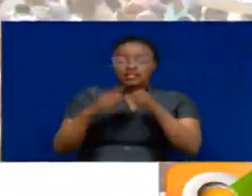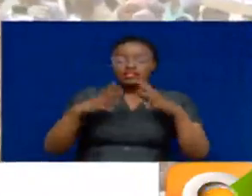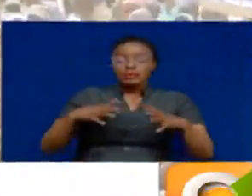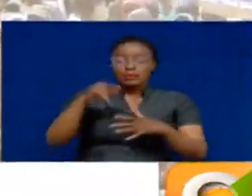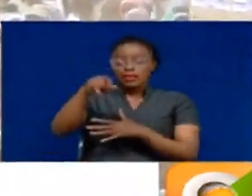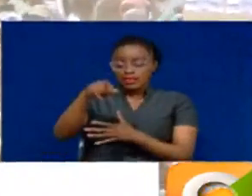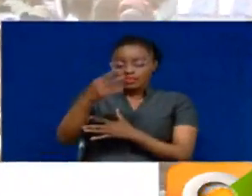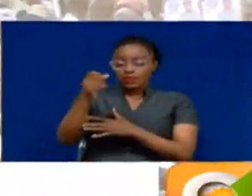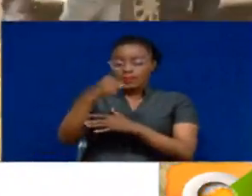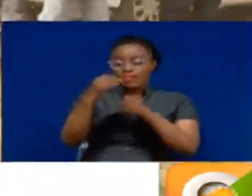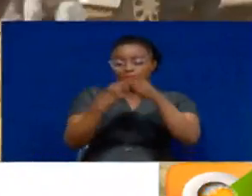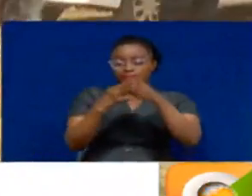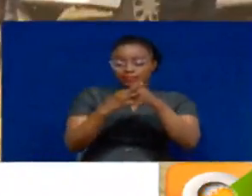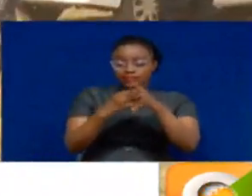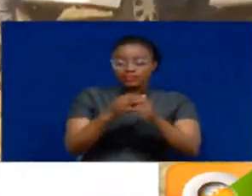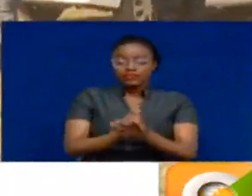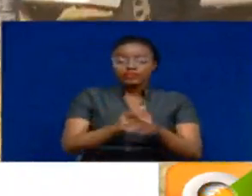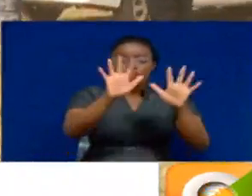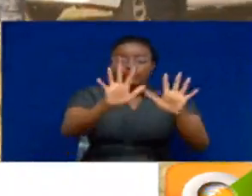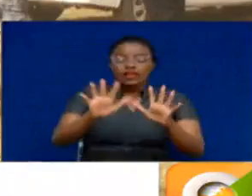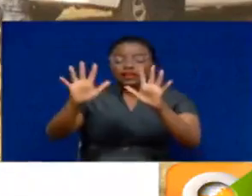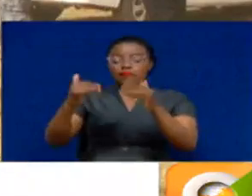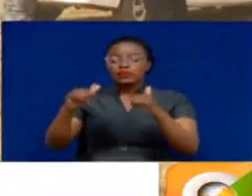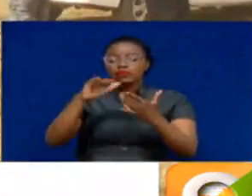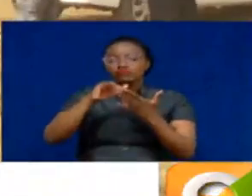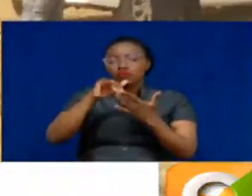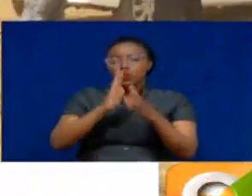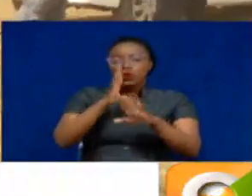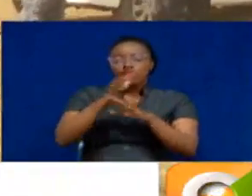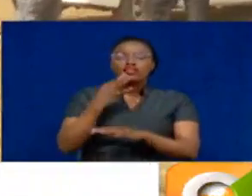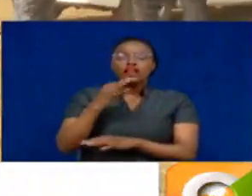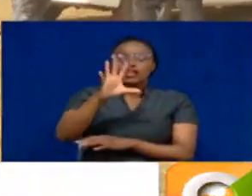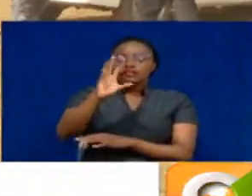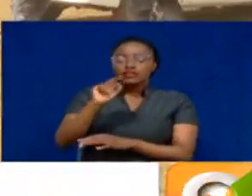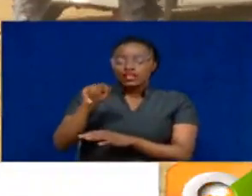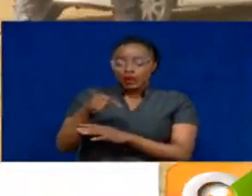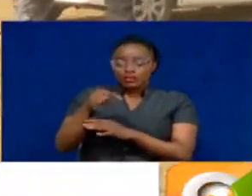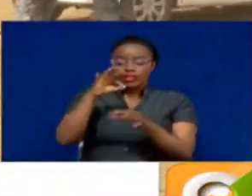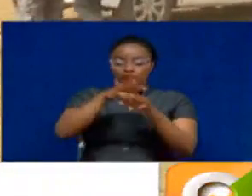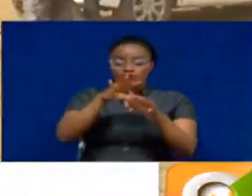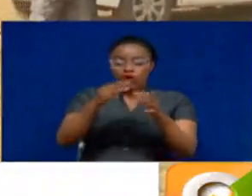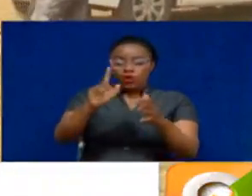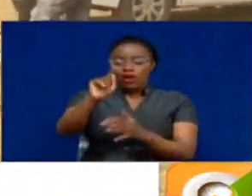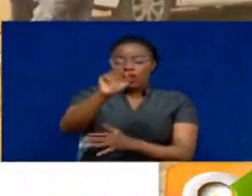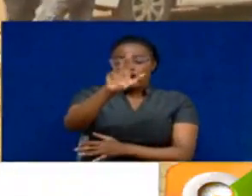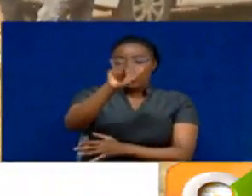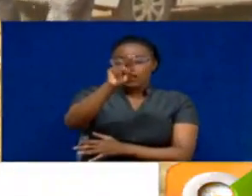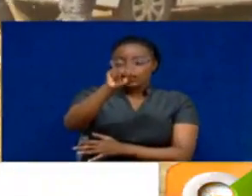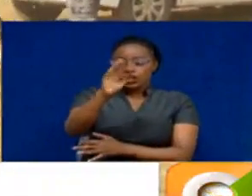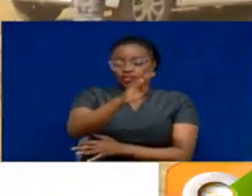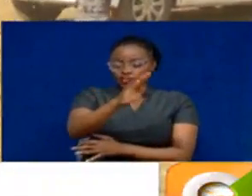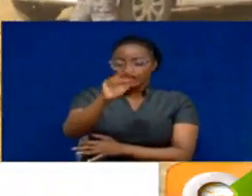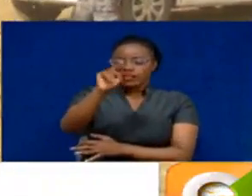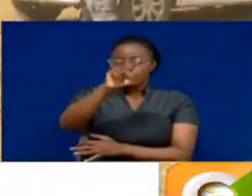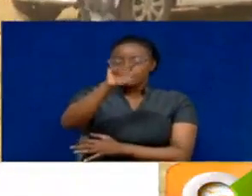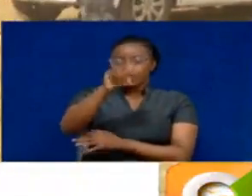katika kinyang'anyiro cha Agosti 9. Ni kampeni ya kusaka kura zaidi ya 1350 katika kaunti ya Trans Nzoia katika azma ya